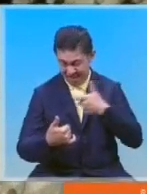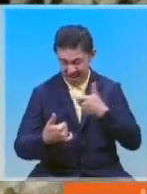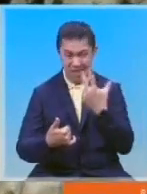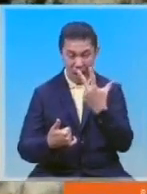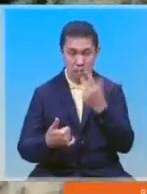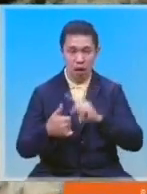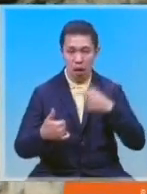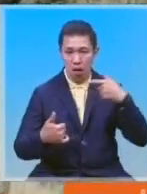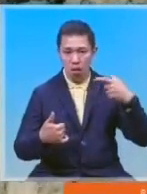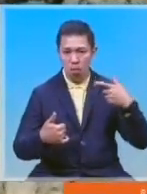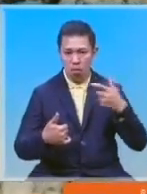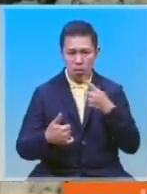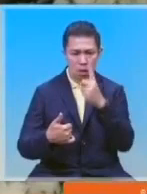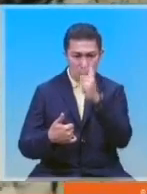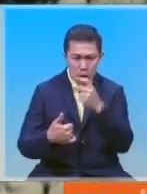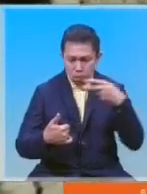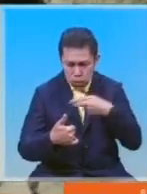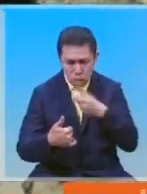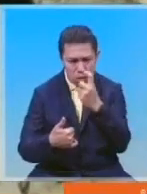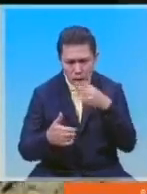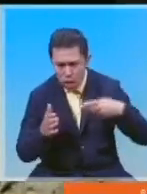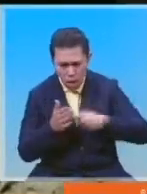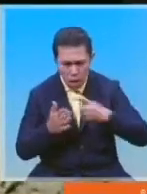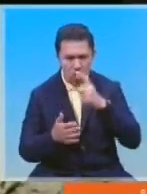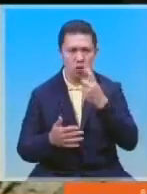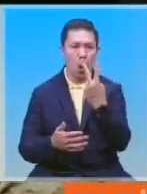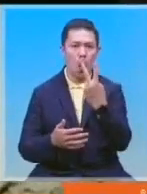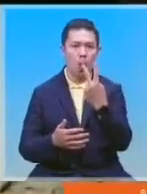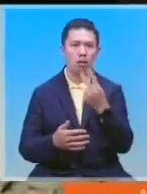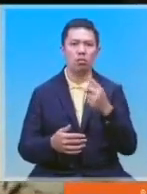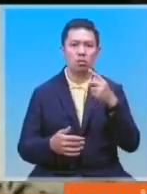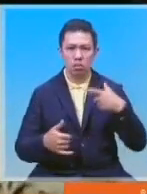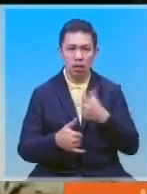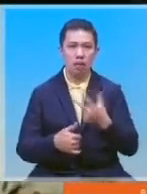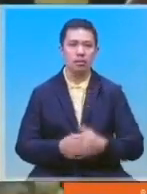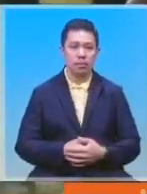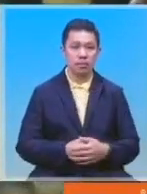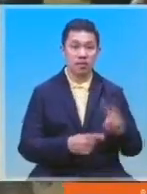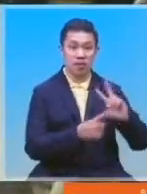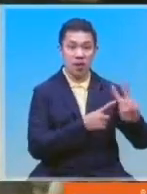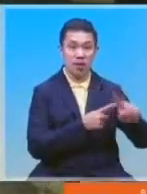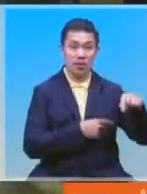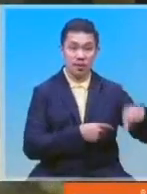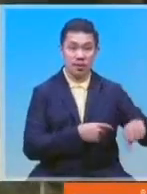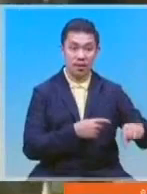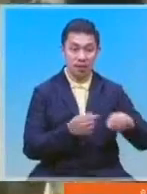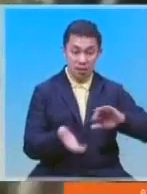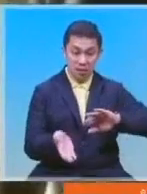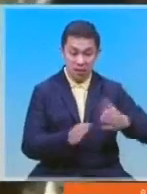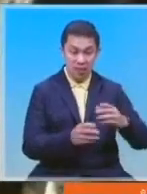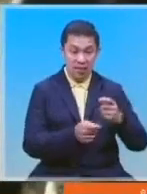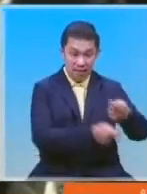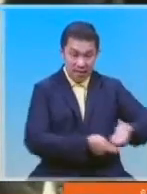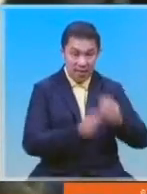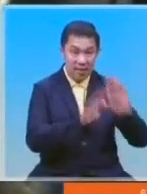แค่นัดเดียวเท่านั้นในช่วงที่สามีนอนหลับอยู่ภายในห้องครับเดี๋ยวที่สองจุดนี้เลยคุณผู้ชมครับสุดที่นำศพไปฝังไว้บริเวณ